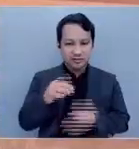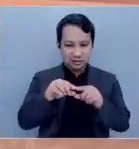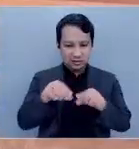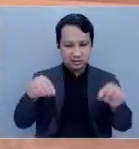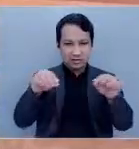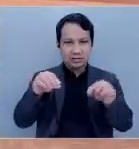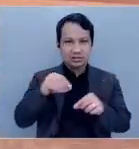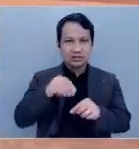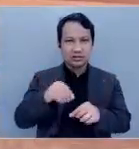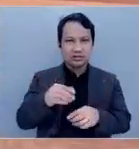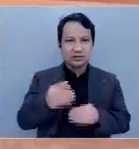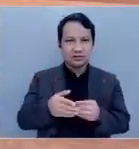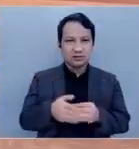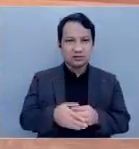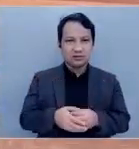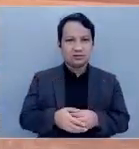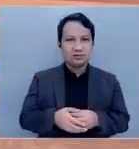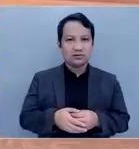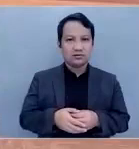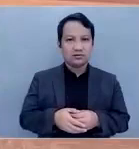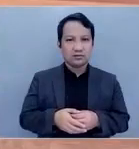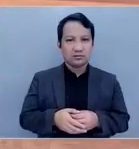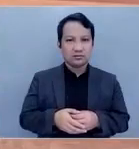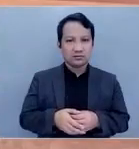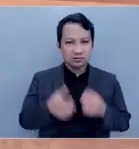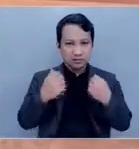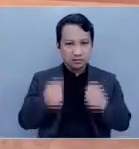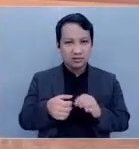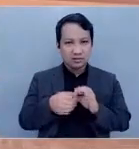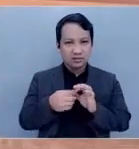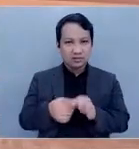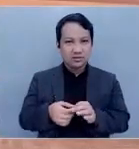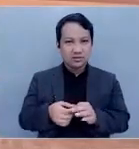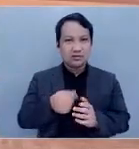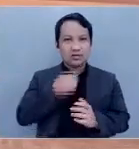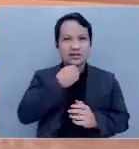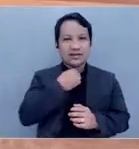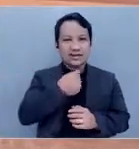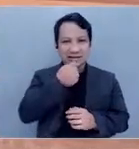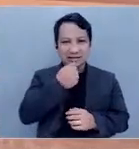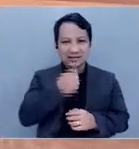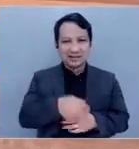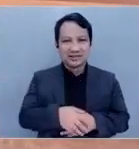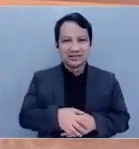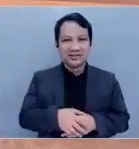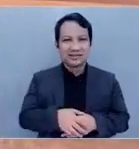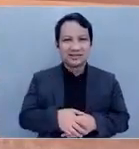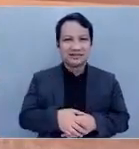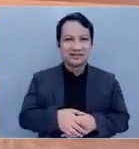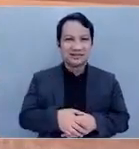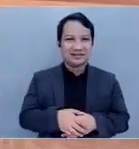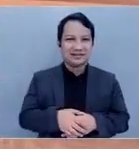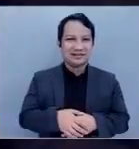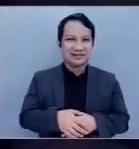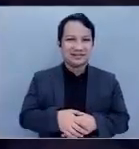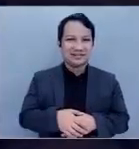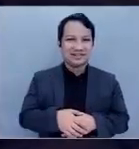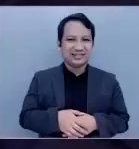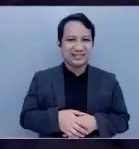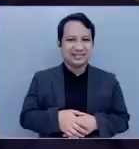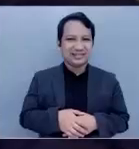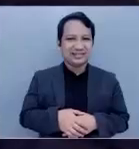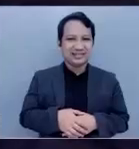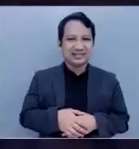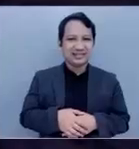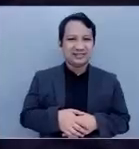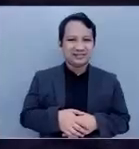Pwede naman dagdagan. Kasi healthy din yun. Pero pagka inuubo-ubo ka na, ayaw ako na lang sa'yo. Hindi na sa ganun ka-healthy pa ganyan. Siya